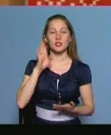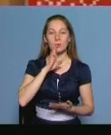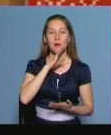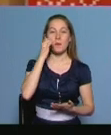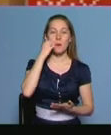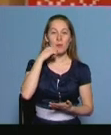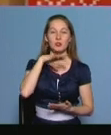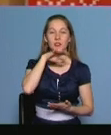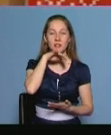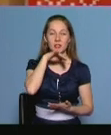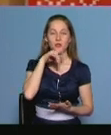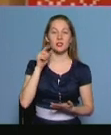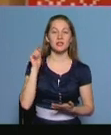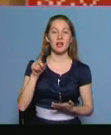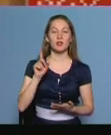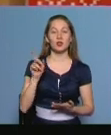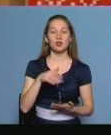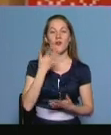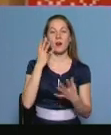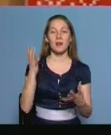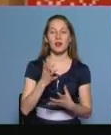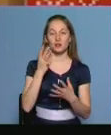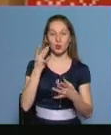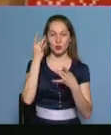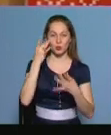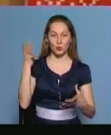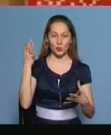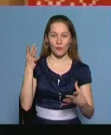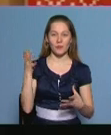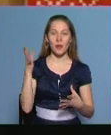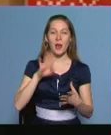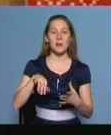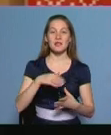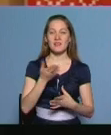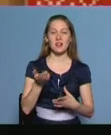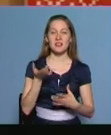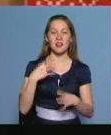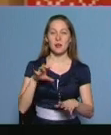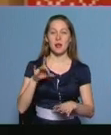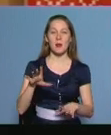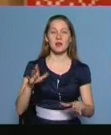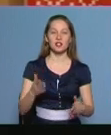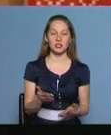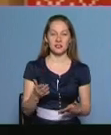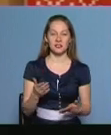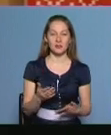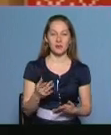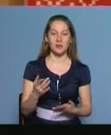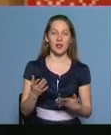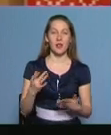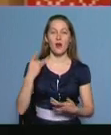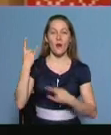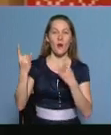бабушки, дедушки, за то, что вы бережете эту культуру. Без вас не было бы жизни. Поставь окна, поставь